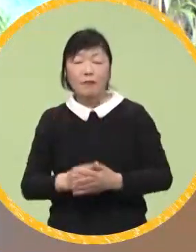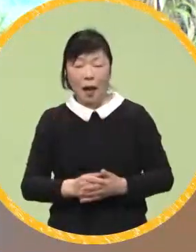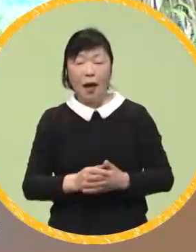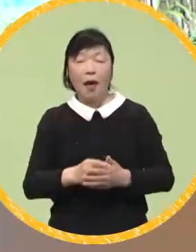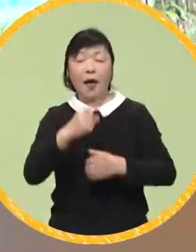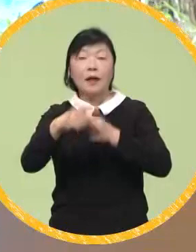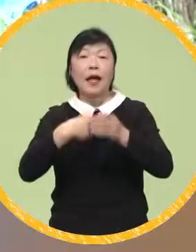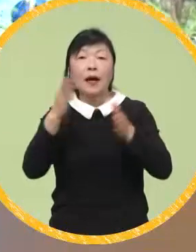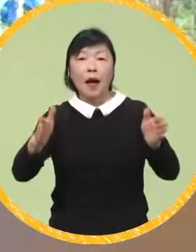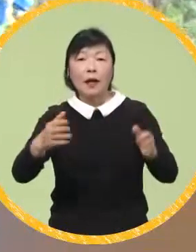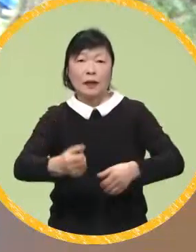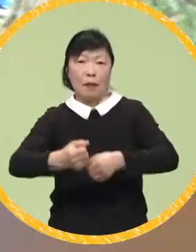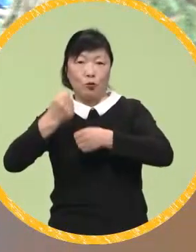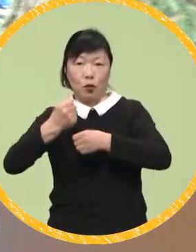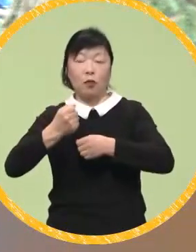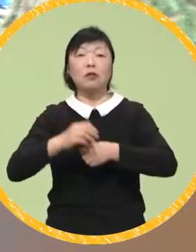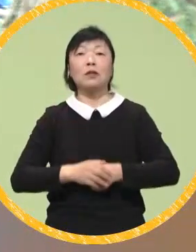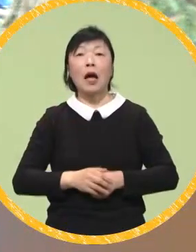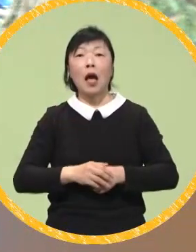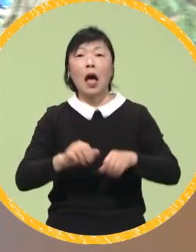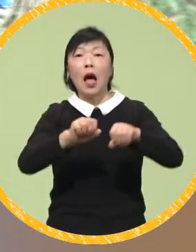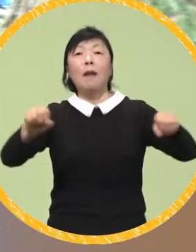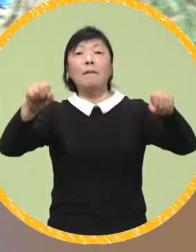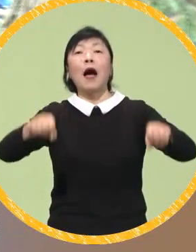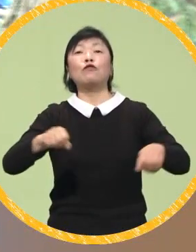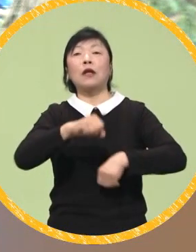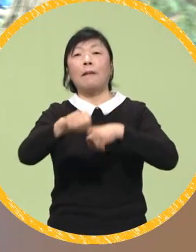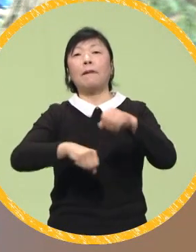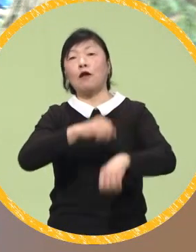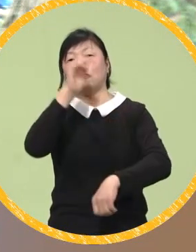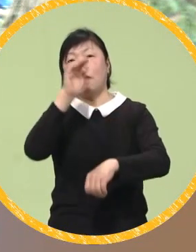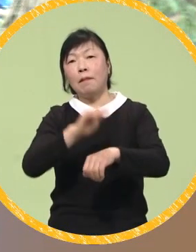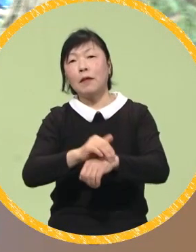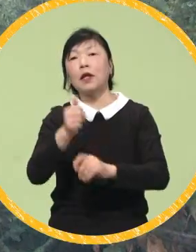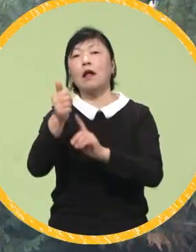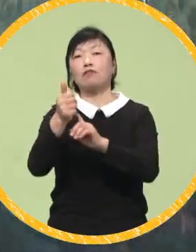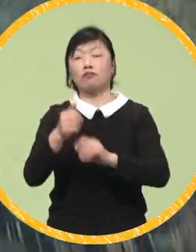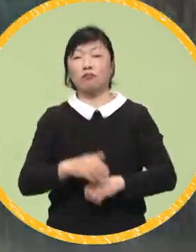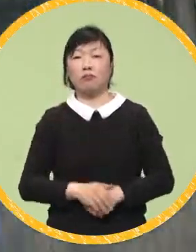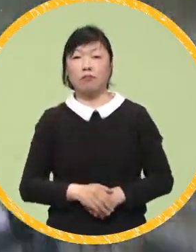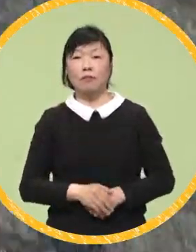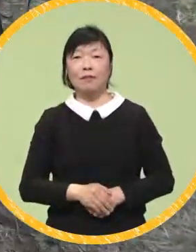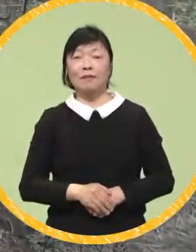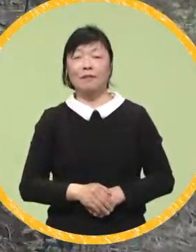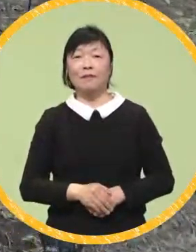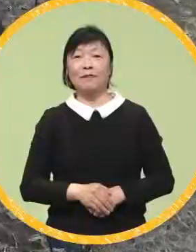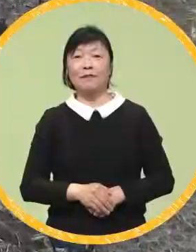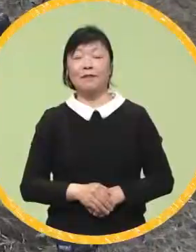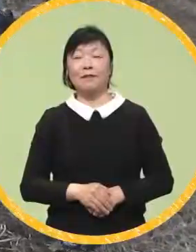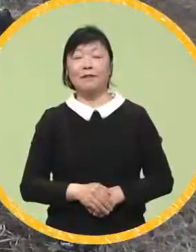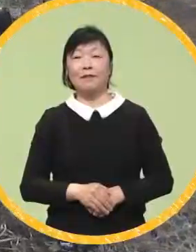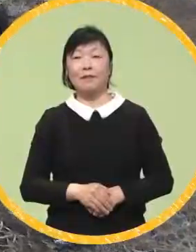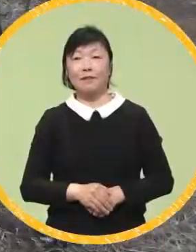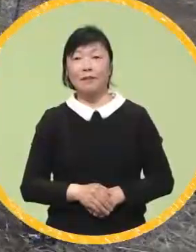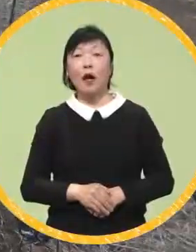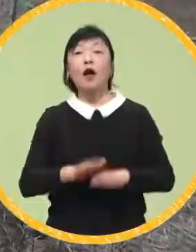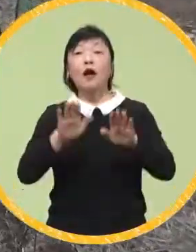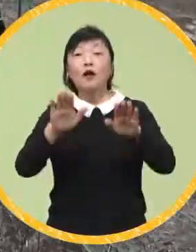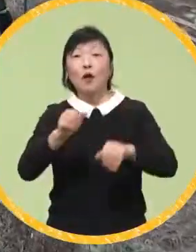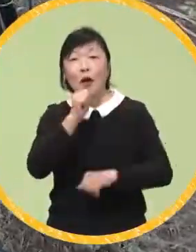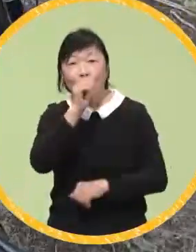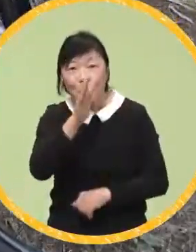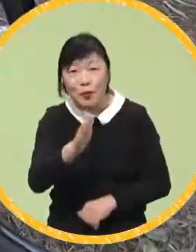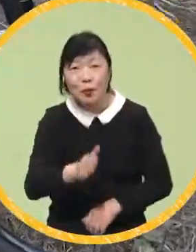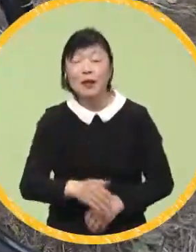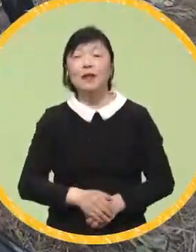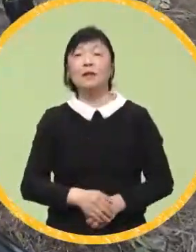チャンピオンを獲得しているマウンテンバイクのエキスパートをということで場所かありましたけどよろしくお願い